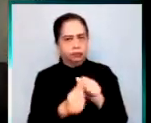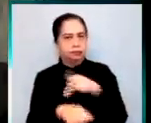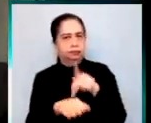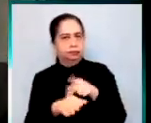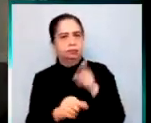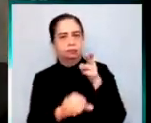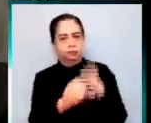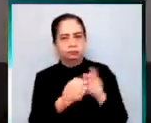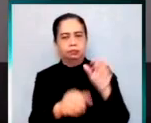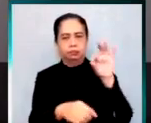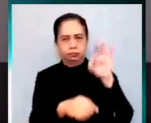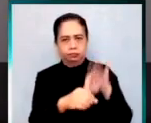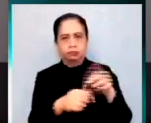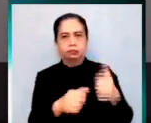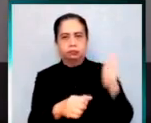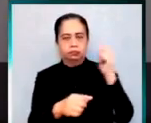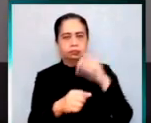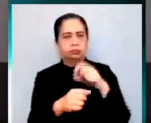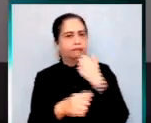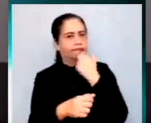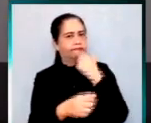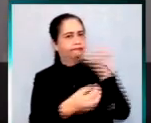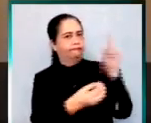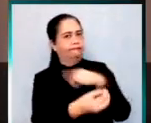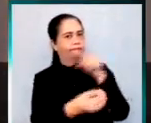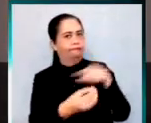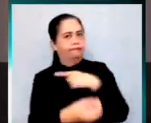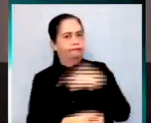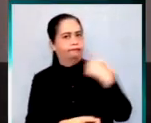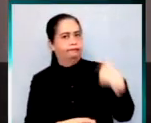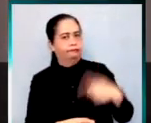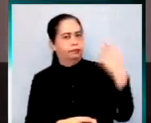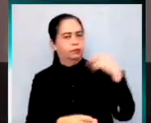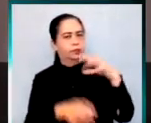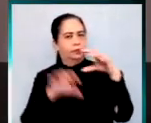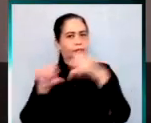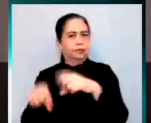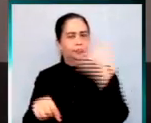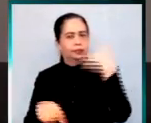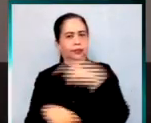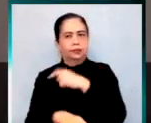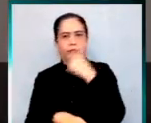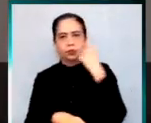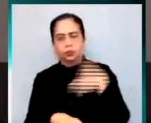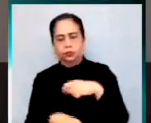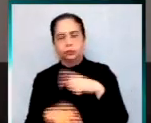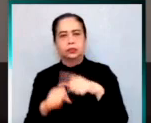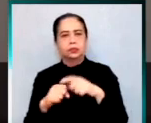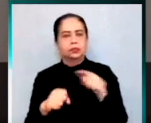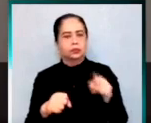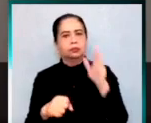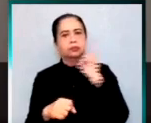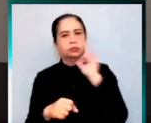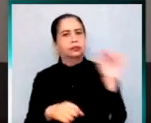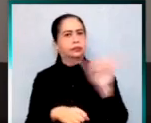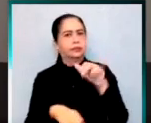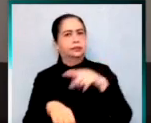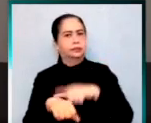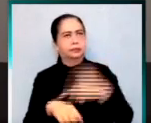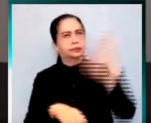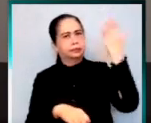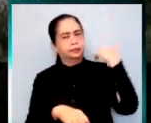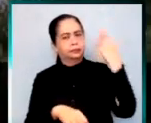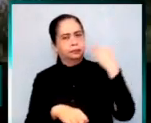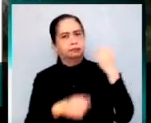na kumukondena sa pagsalakay ng Russia sa Ukraine noong panahon ni Pangulong Duterte. Bagay na hindi naman daw nababago ay kay Press Secretary Trixie